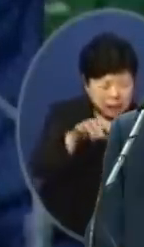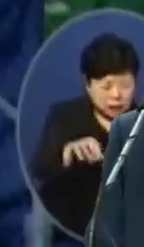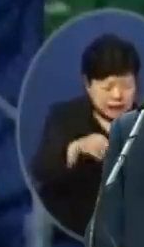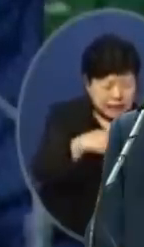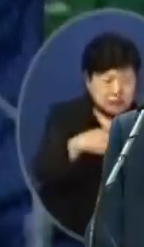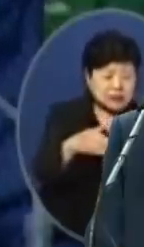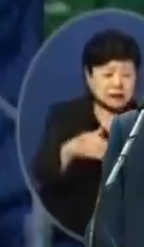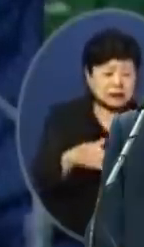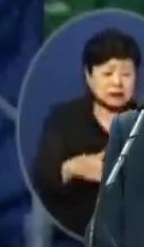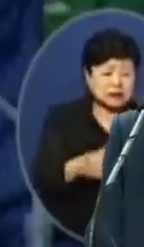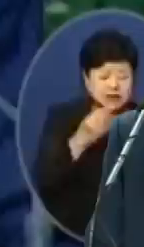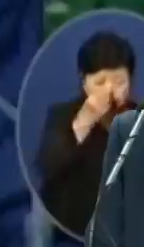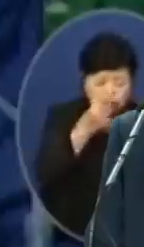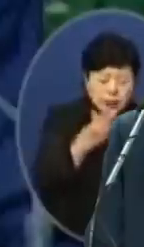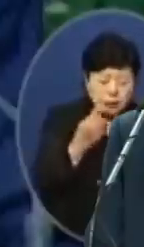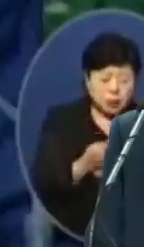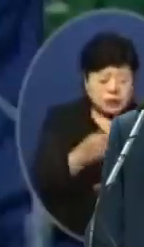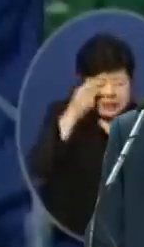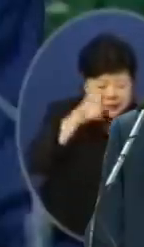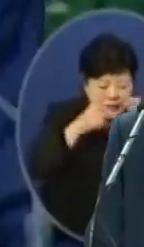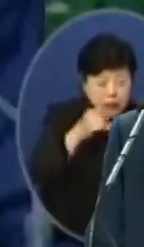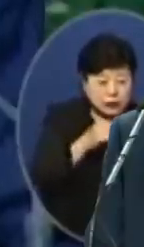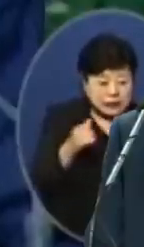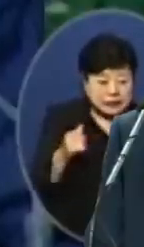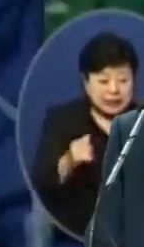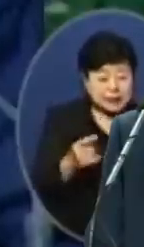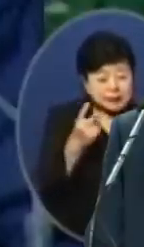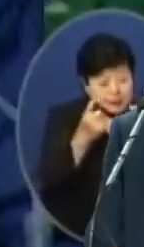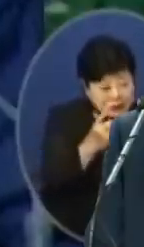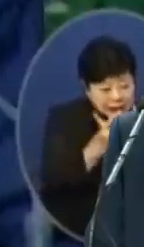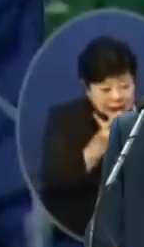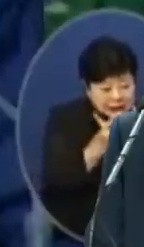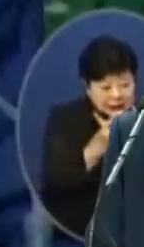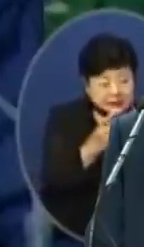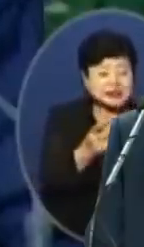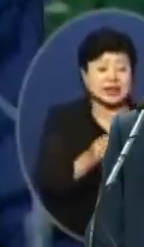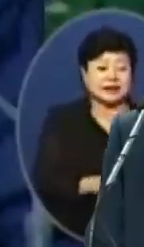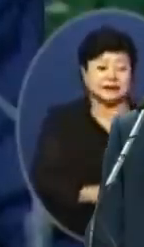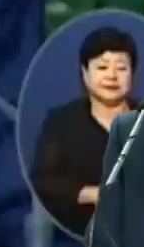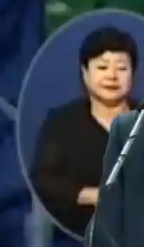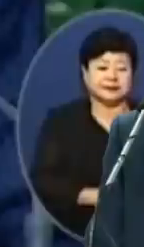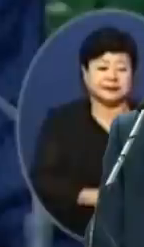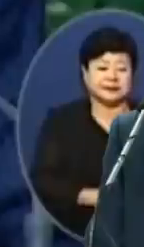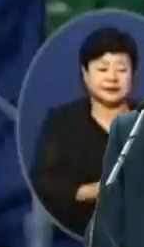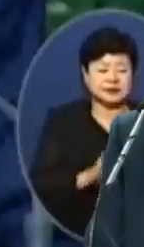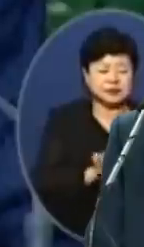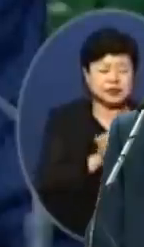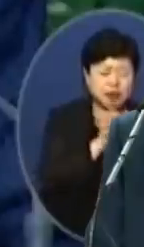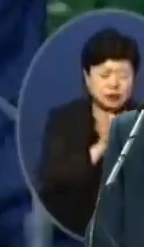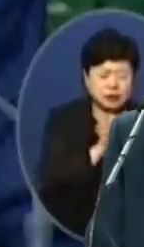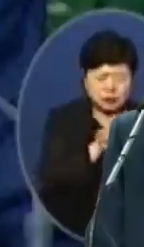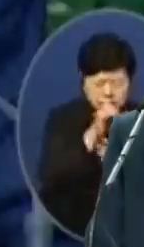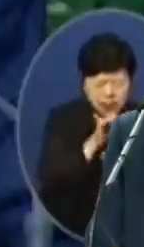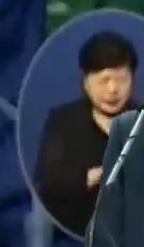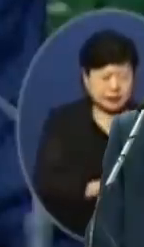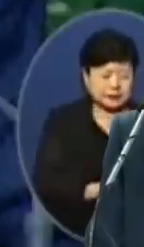거기에 예루살렘에서 온 사울이라는 사람을 찾아라. 그가 지금 기도하고 있는데